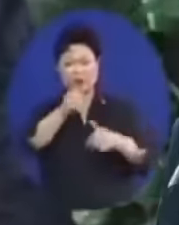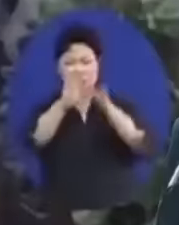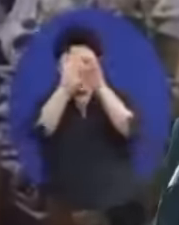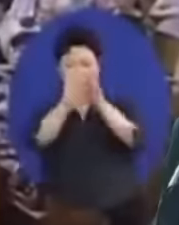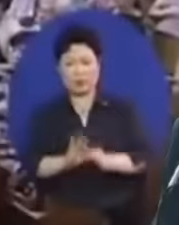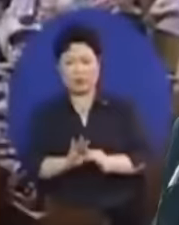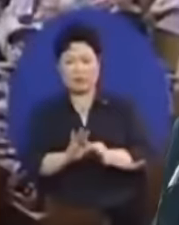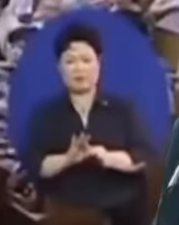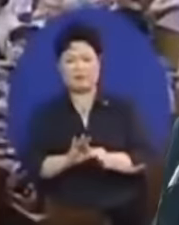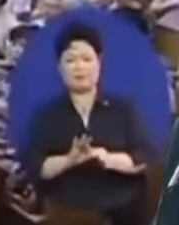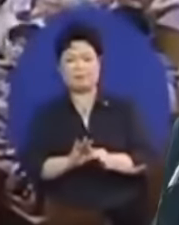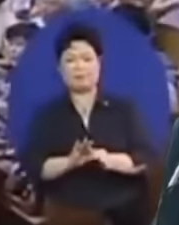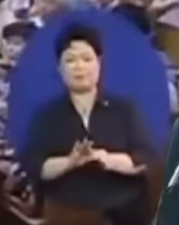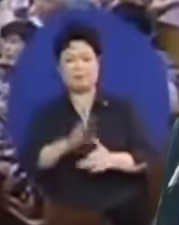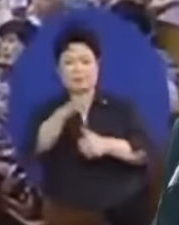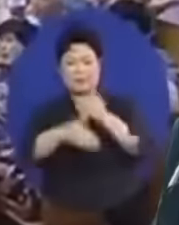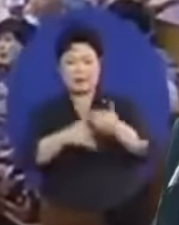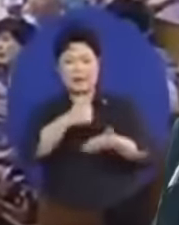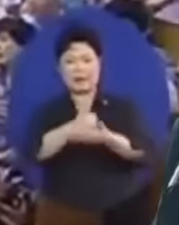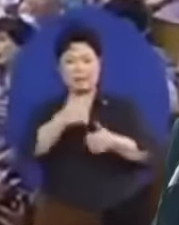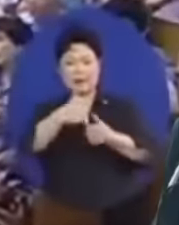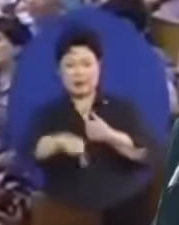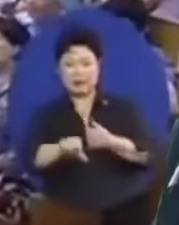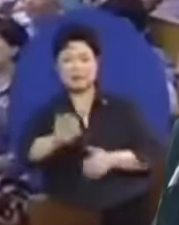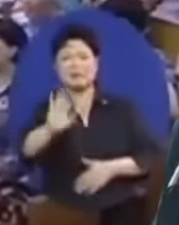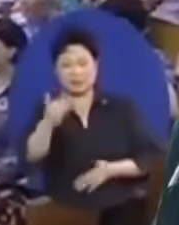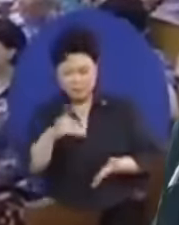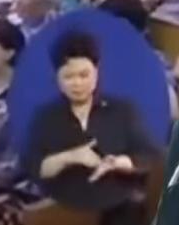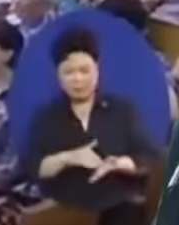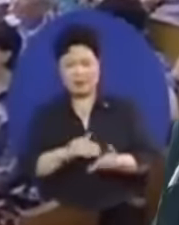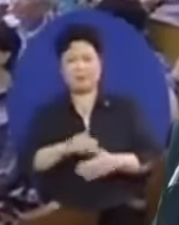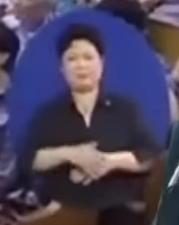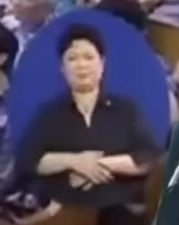통해서 하나님의 아들이 되었다.